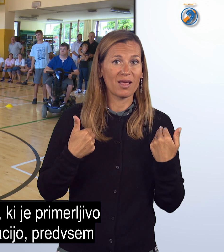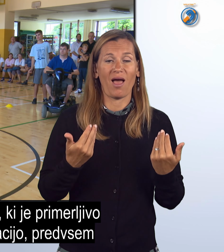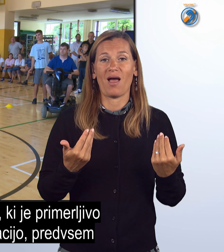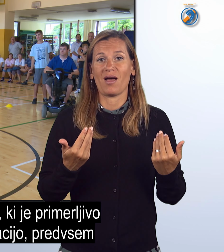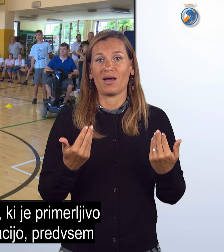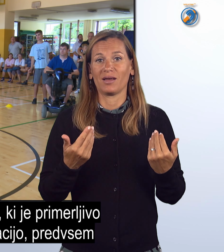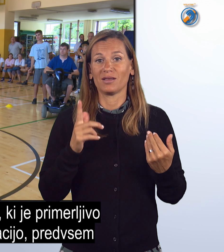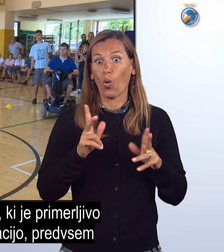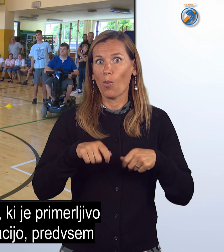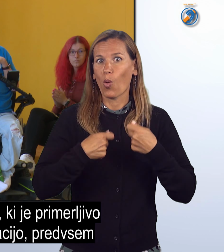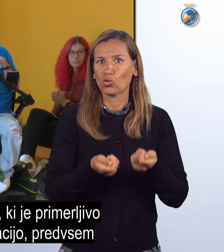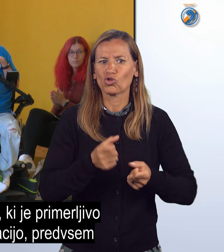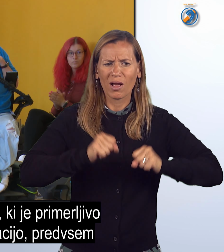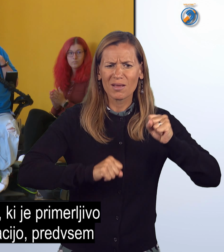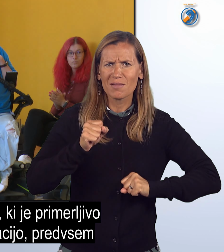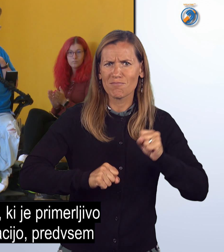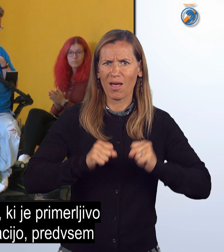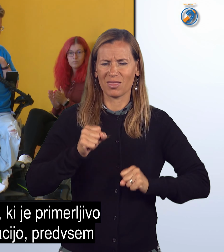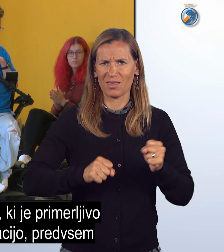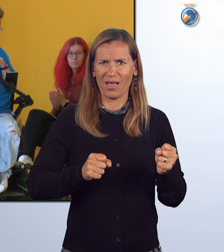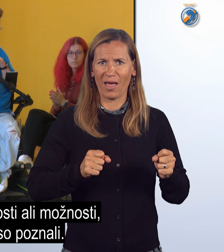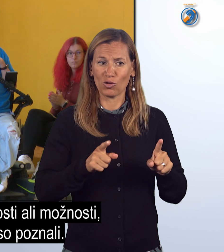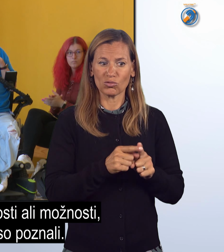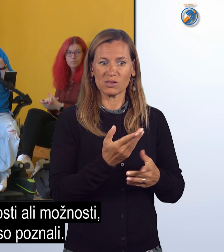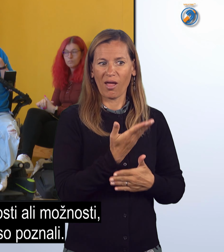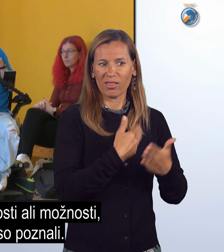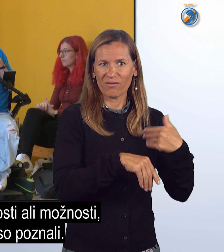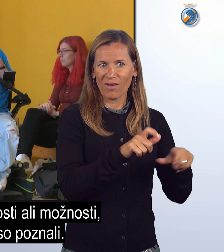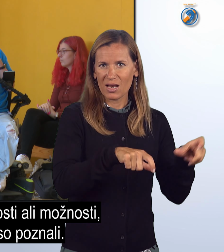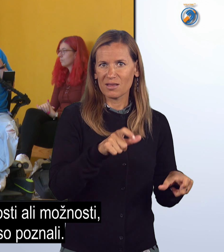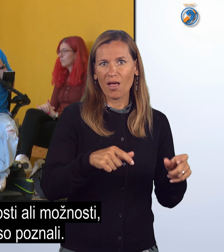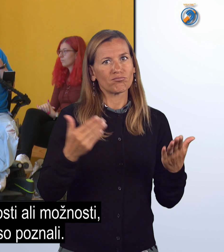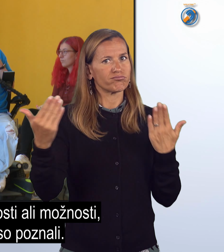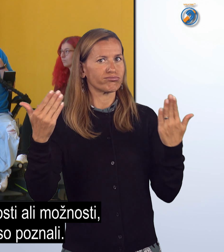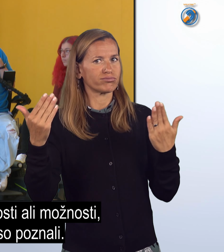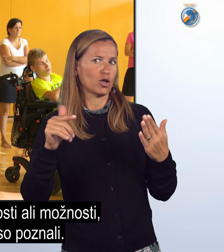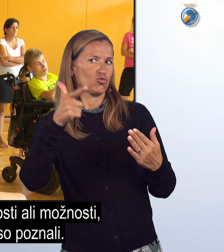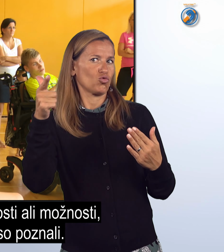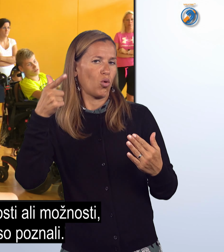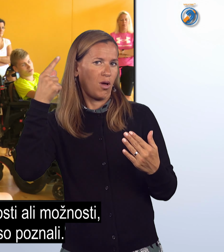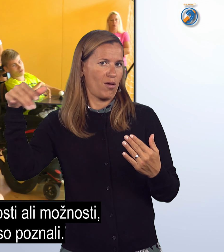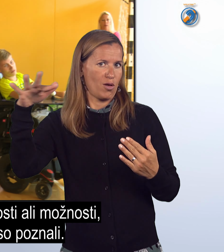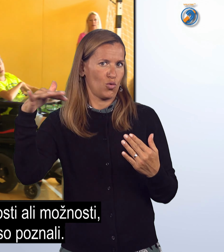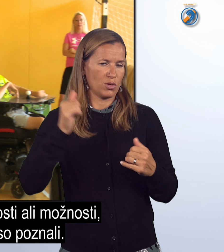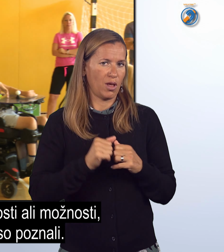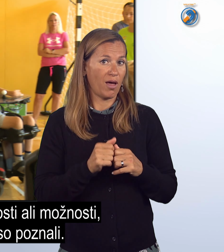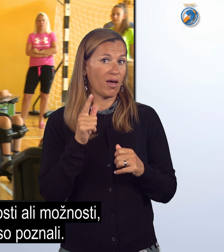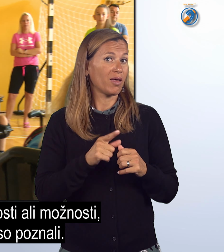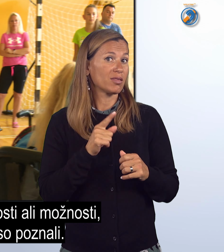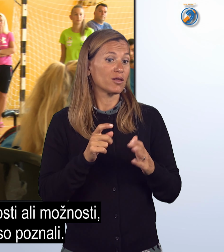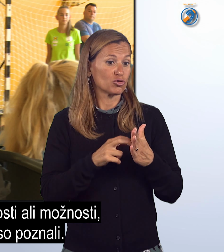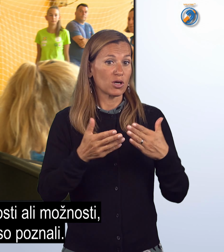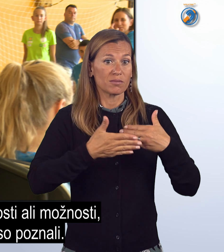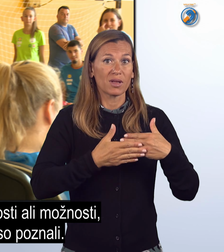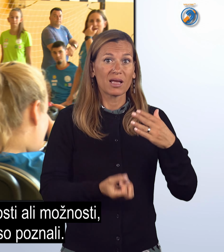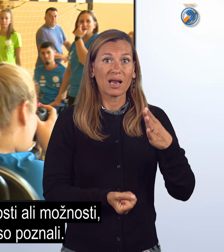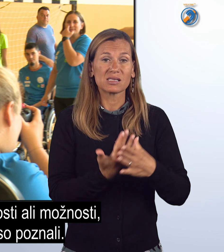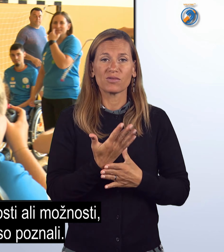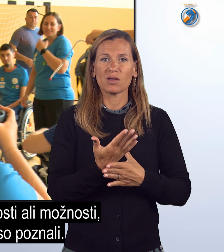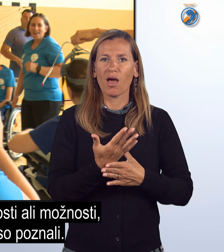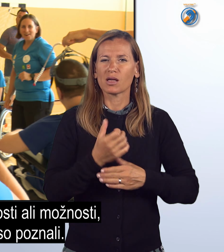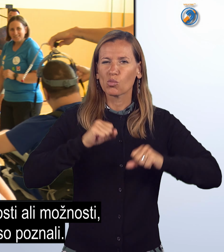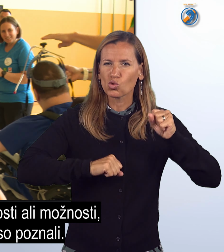to primerljivo splošno populacijo. Predvsem pa razvijajo neke, bi rekel, lasnosti ali pa možnosti, ki